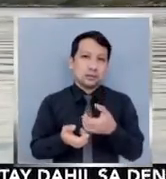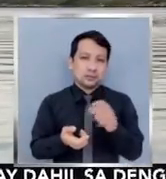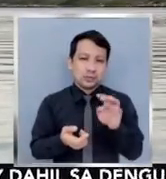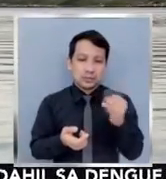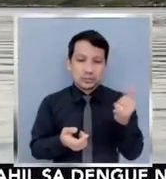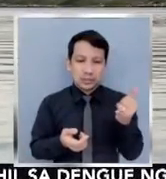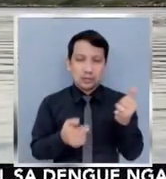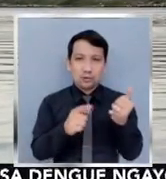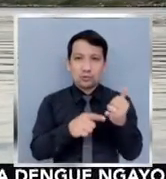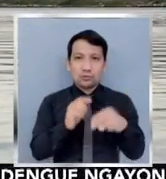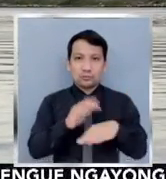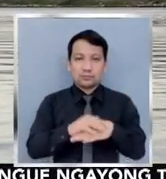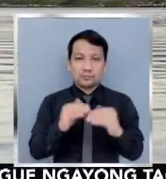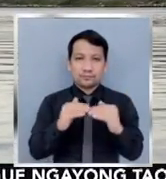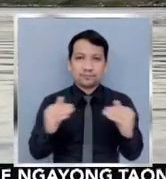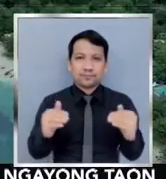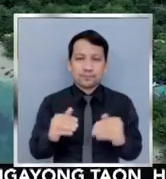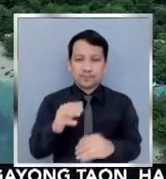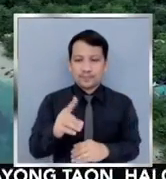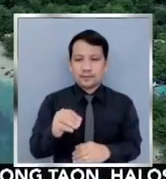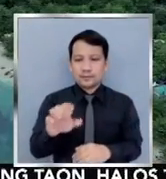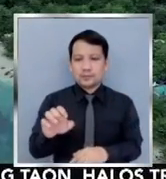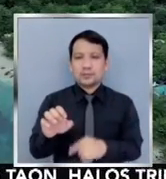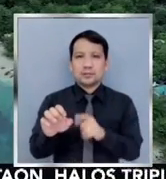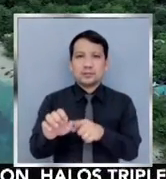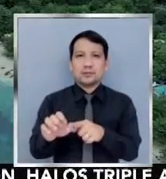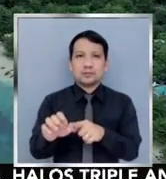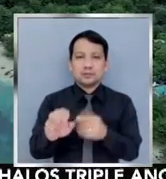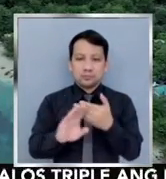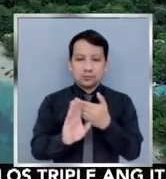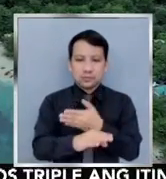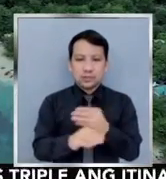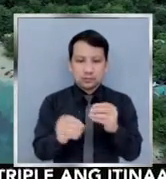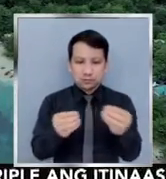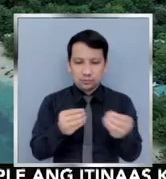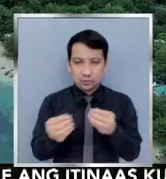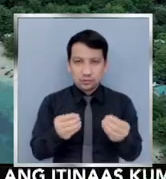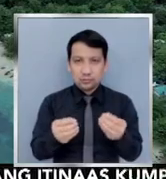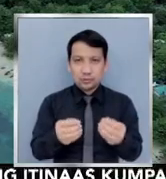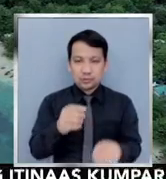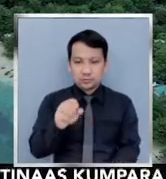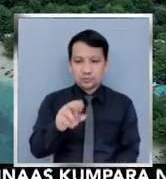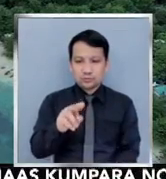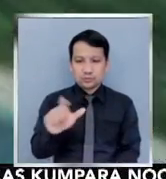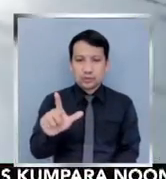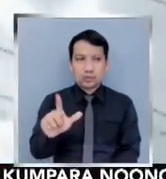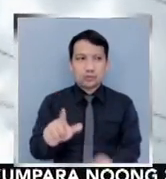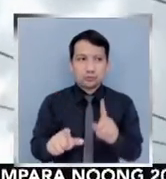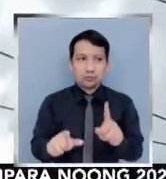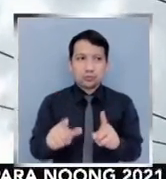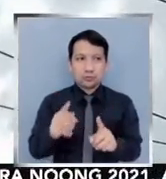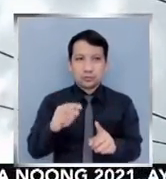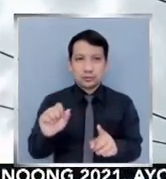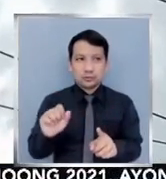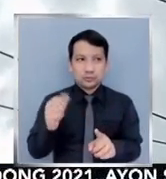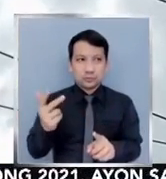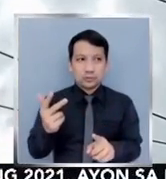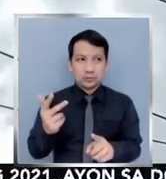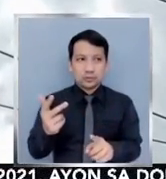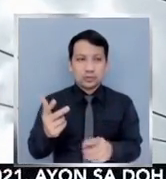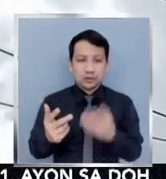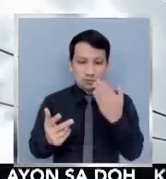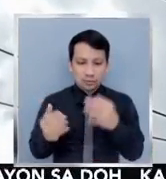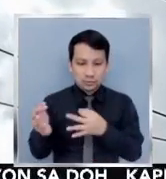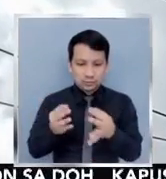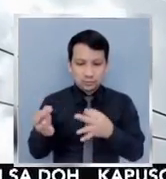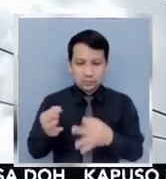Ayon sa Energy Department of DOE, bumalik na sa operasyon ang Suwal 1 at Masinloc 3 power plant. Paliwanag ni DOE